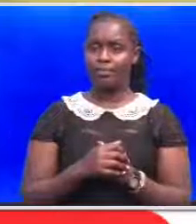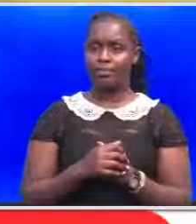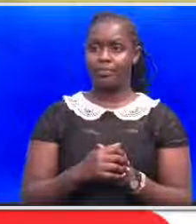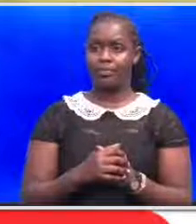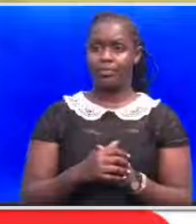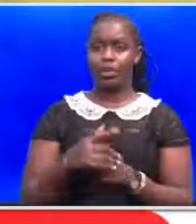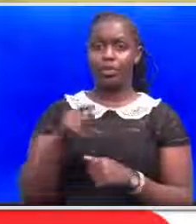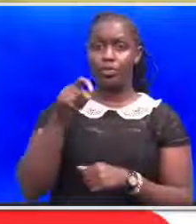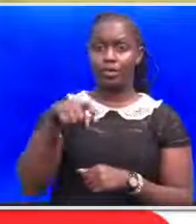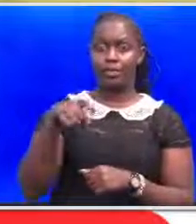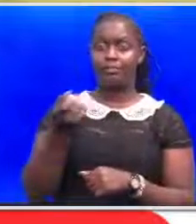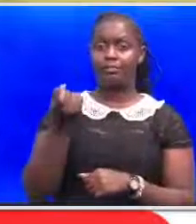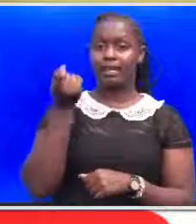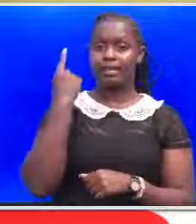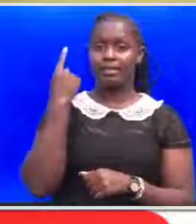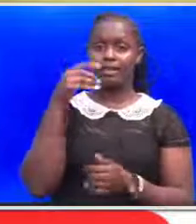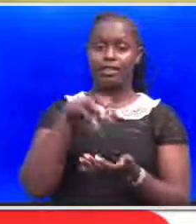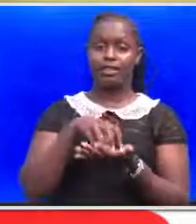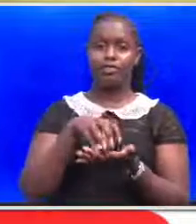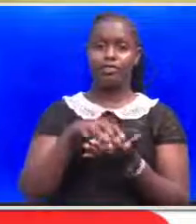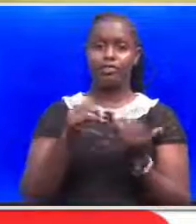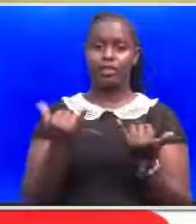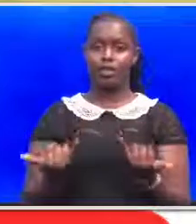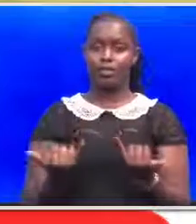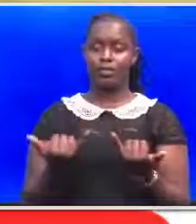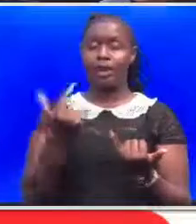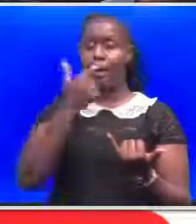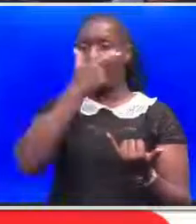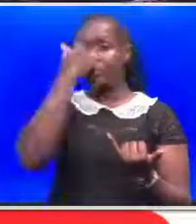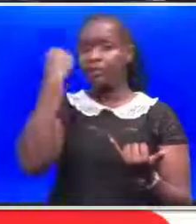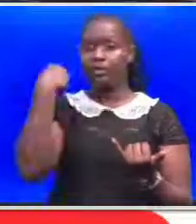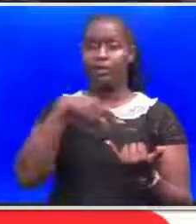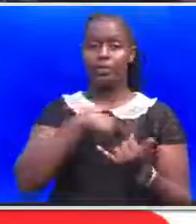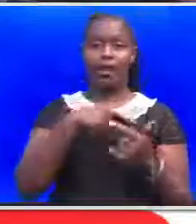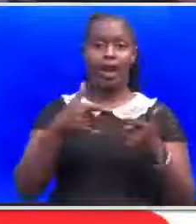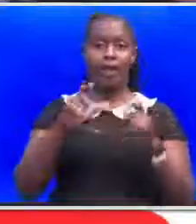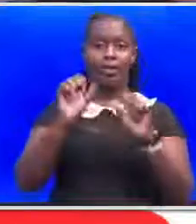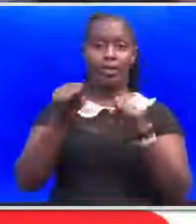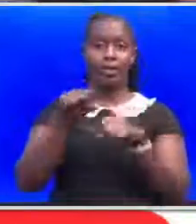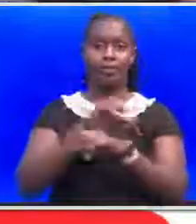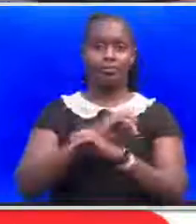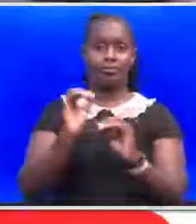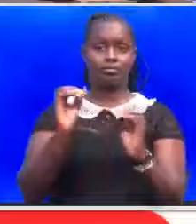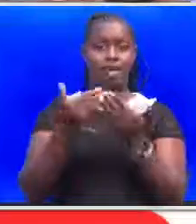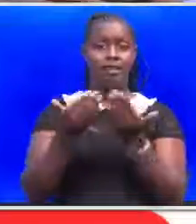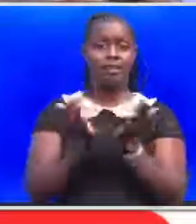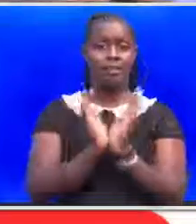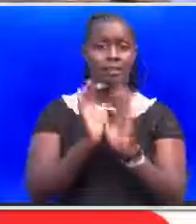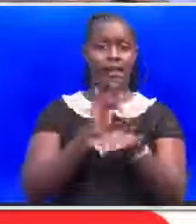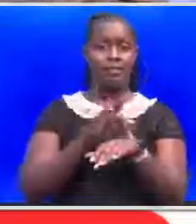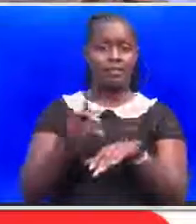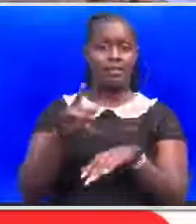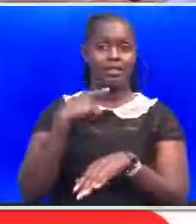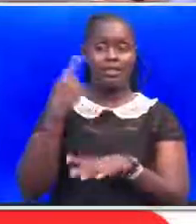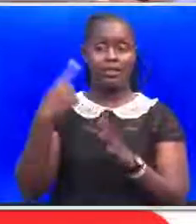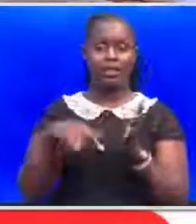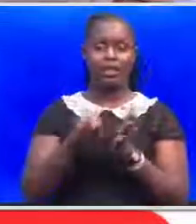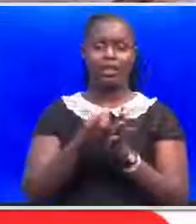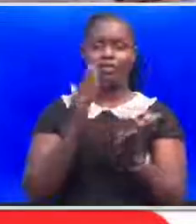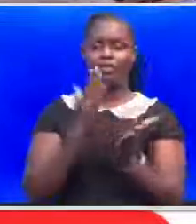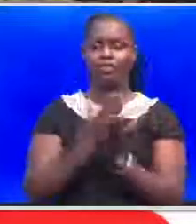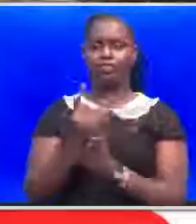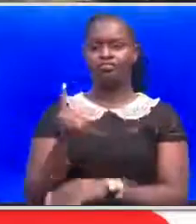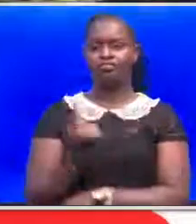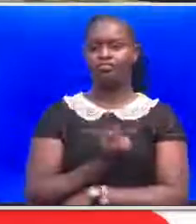understand the situation we're in, because we are not going to allow that. Familia zilizoathirika zikisema kuwa wameachwa kwa upweke,